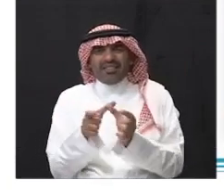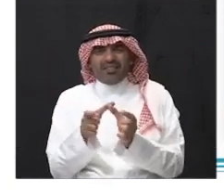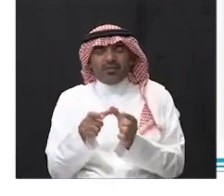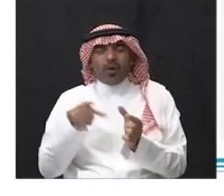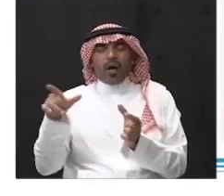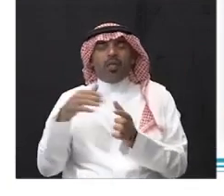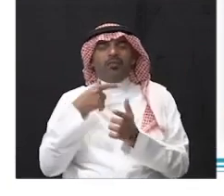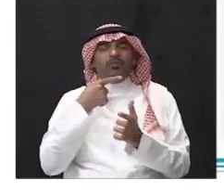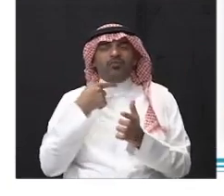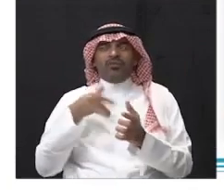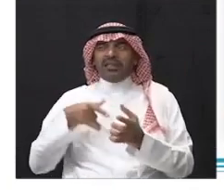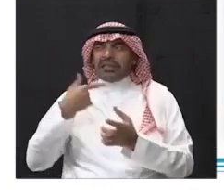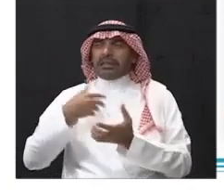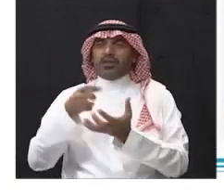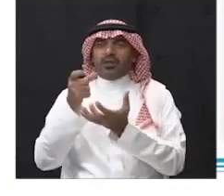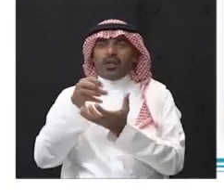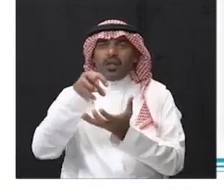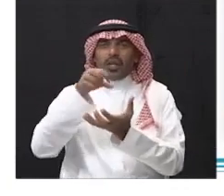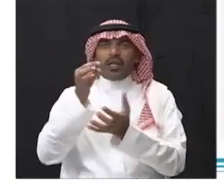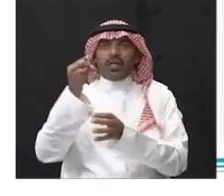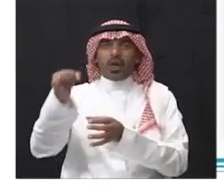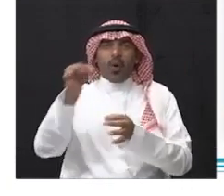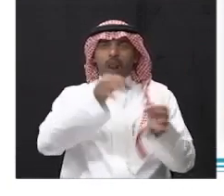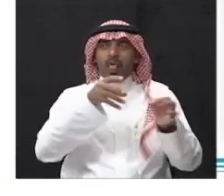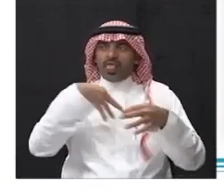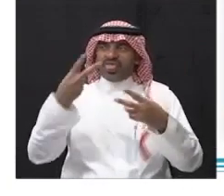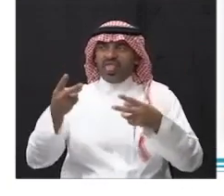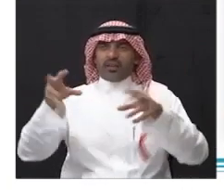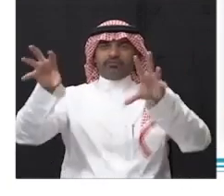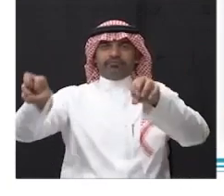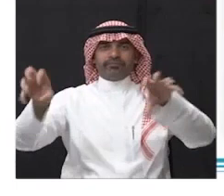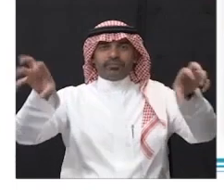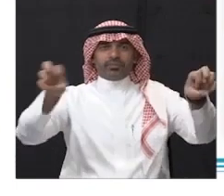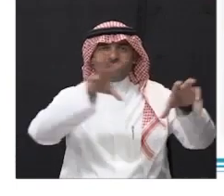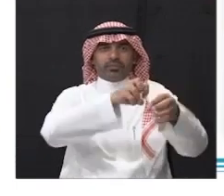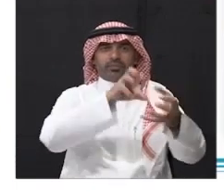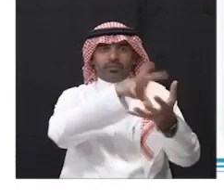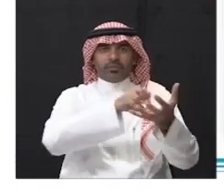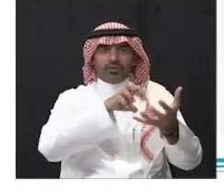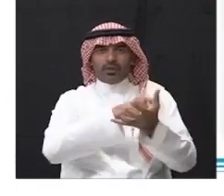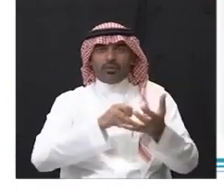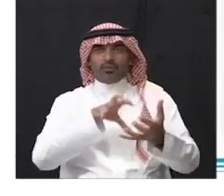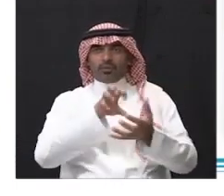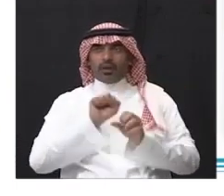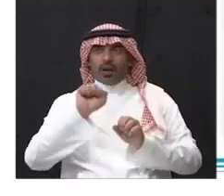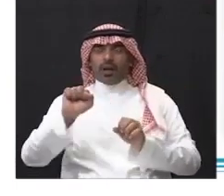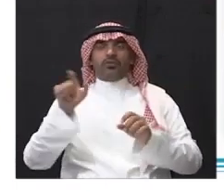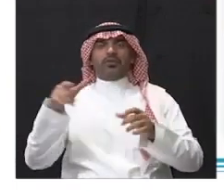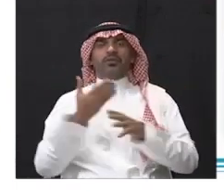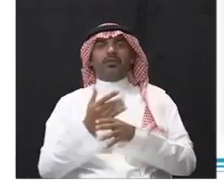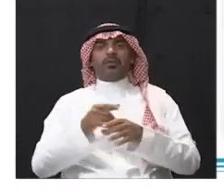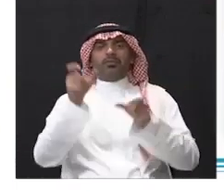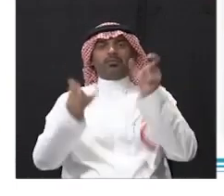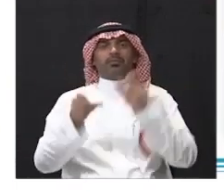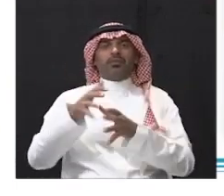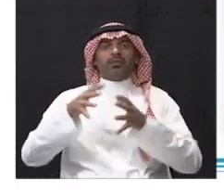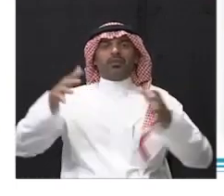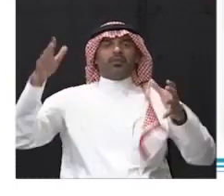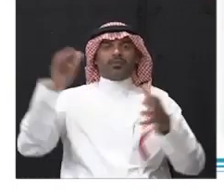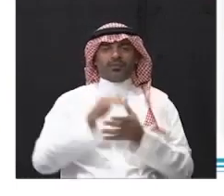لاستثمار تلك الموارد. ممتاز! سؤال: اذكر الدوافع الثقافية